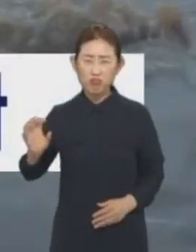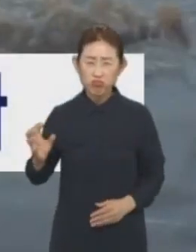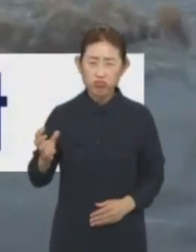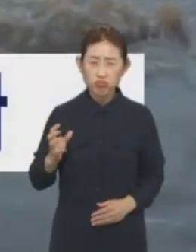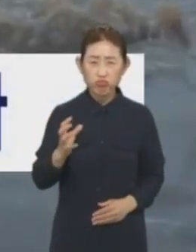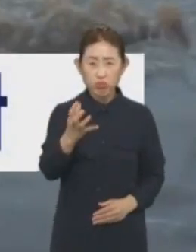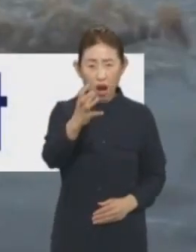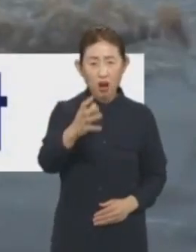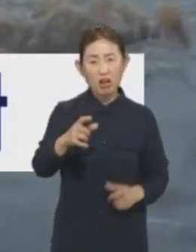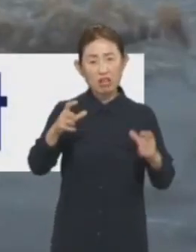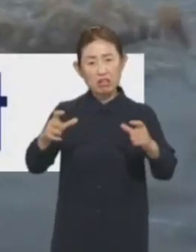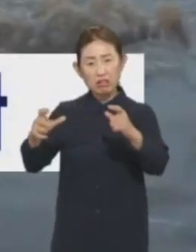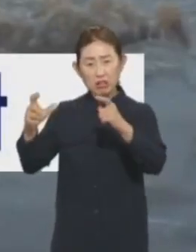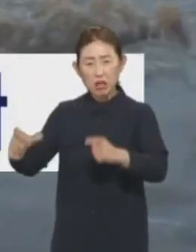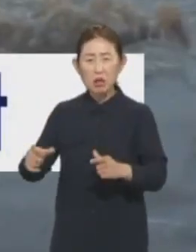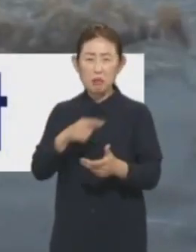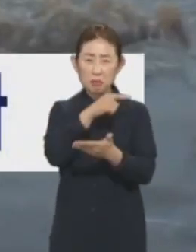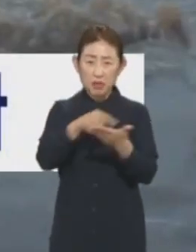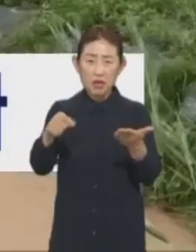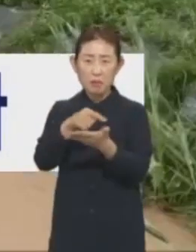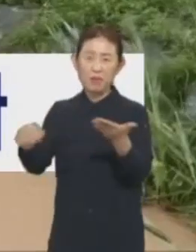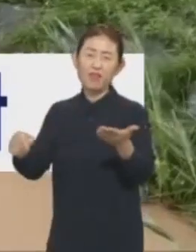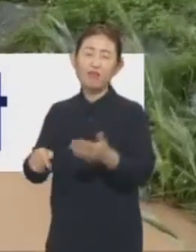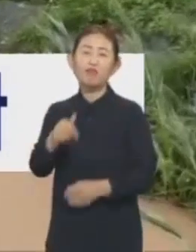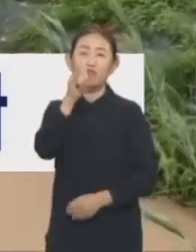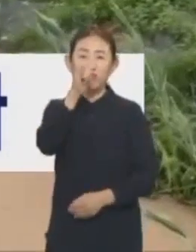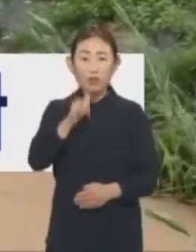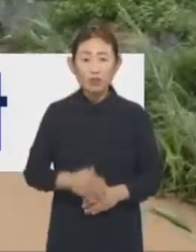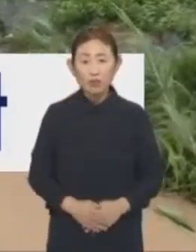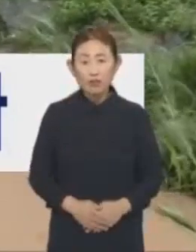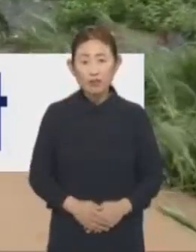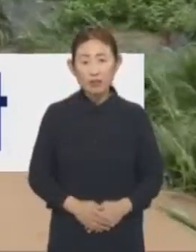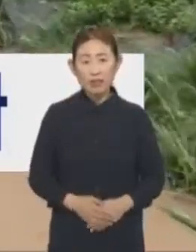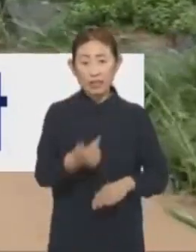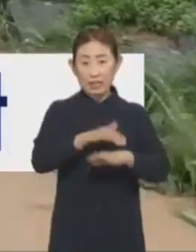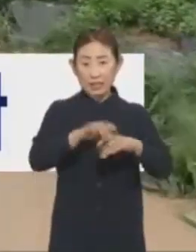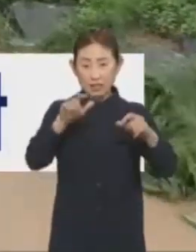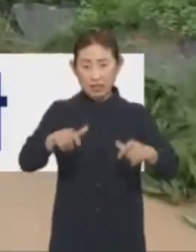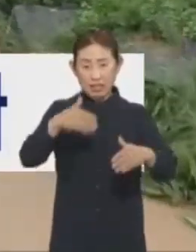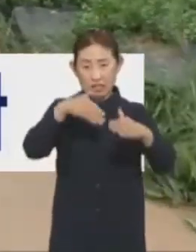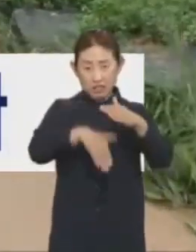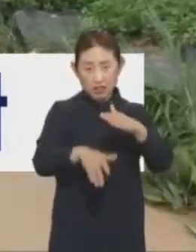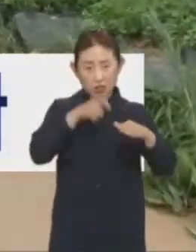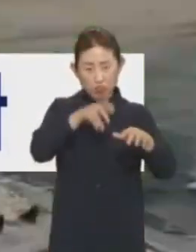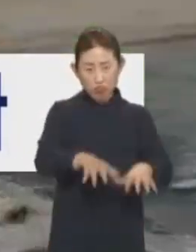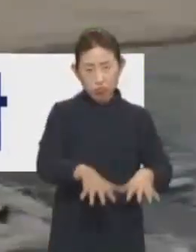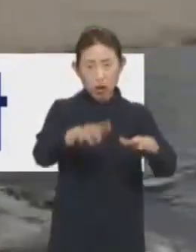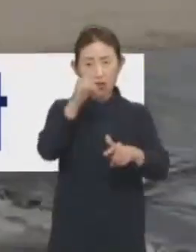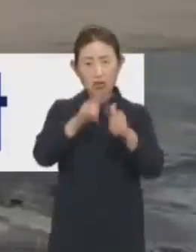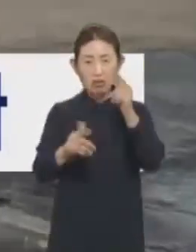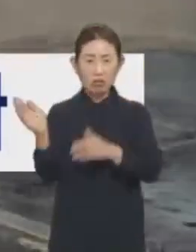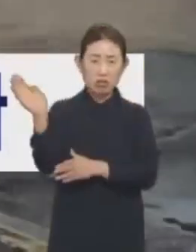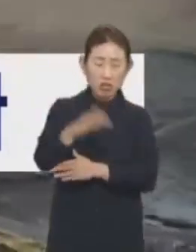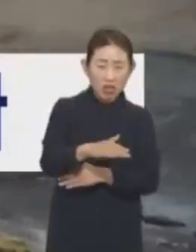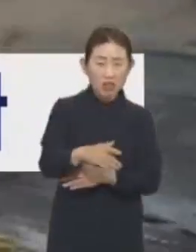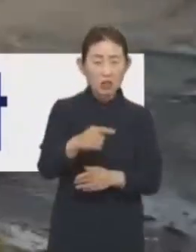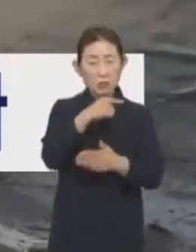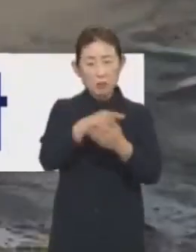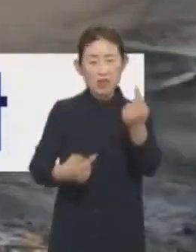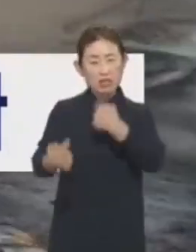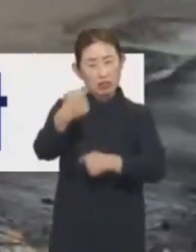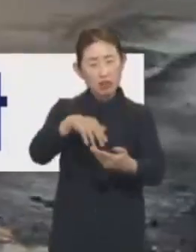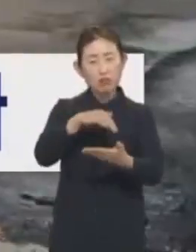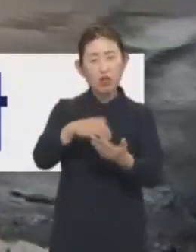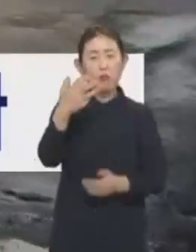태풍 카논의 영향으로 지역에서도 크고 작은 피해가 발생했습니다 대전에서는 지하실 침수와 나무 쓰러짐 등